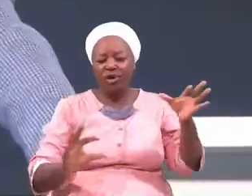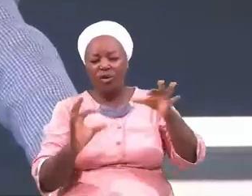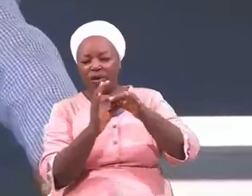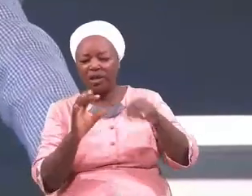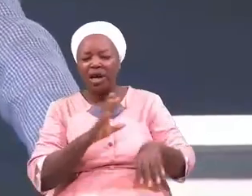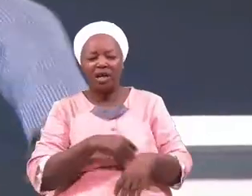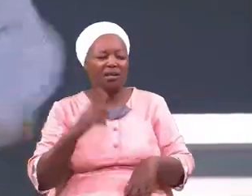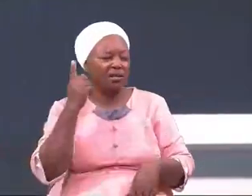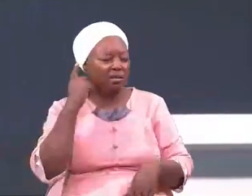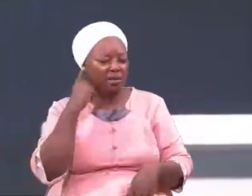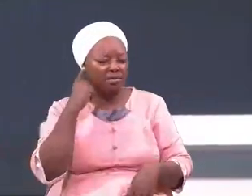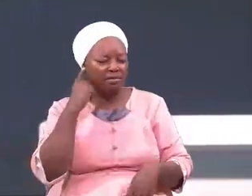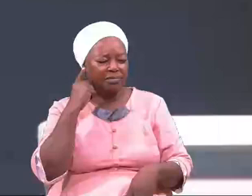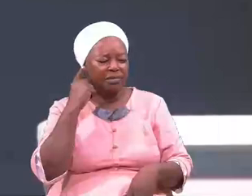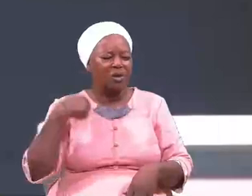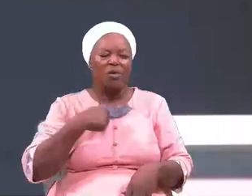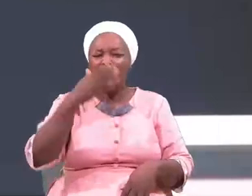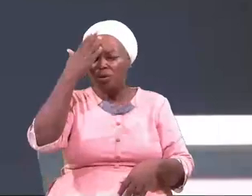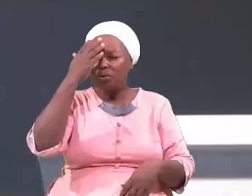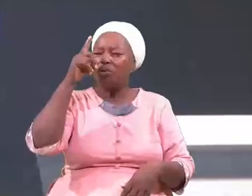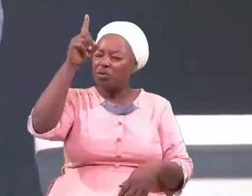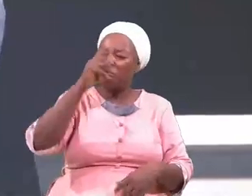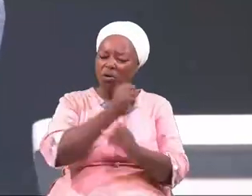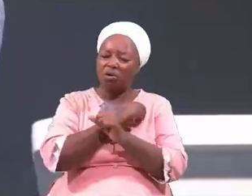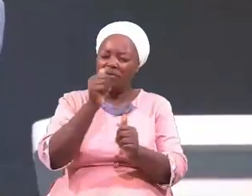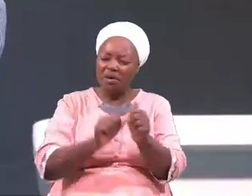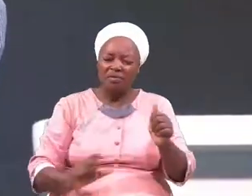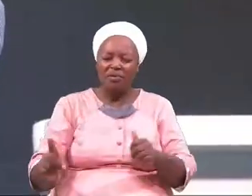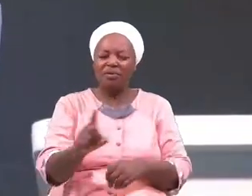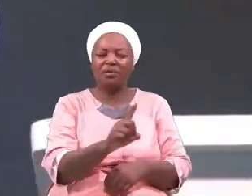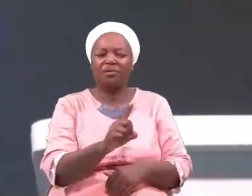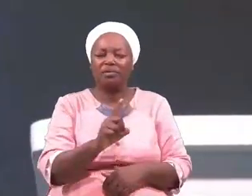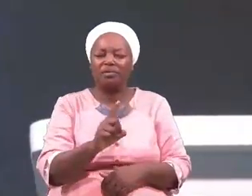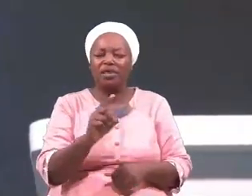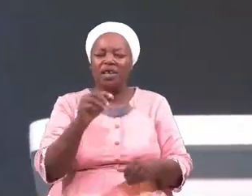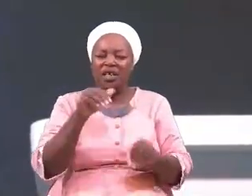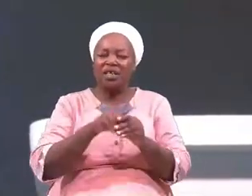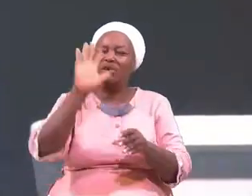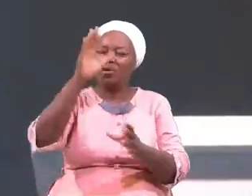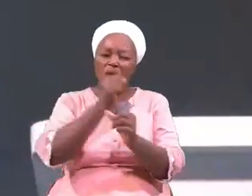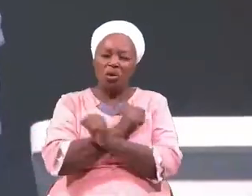et tous ceux qui se sont connectés, qui sont à l'écoute. Nous savons que tu aimes tout le monde.